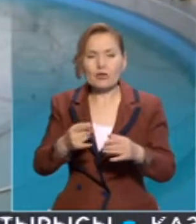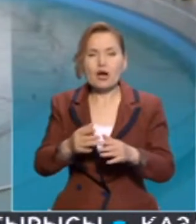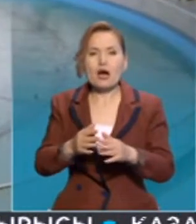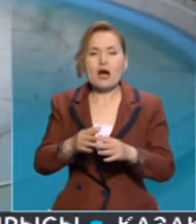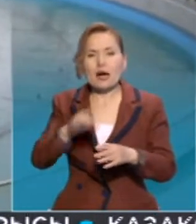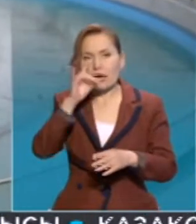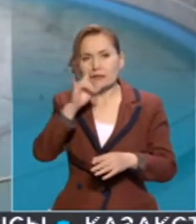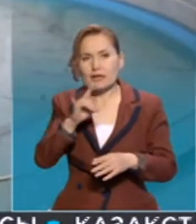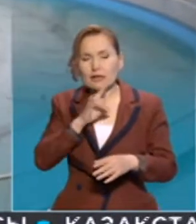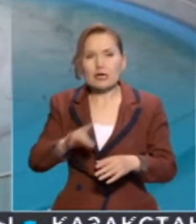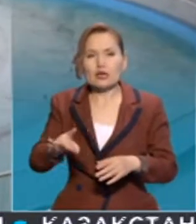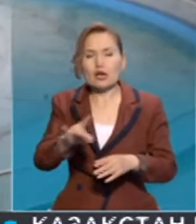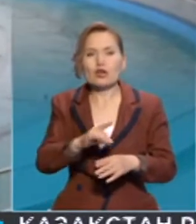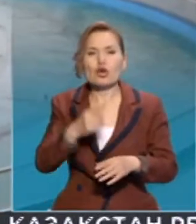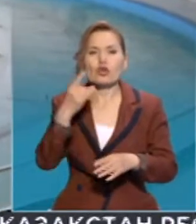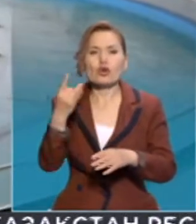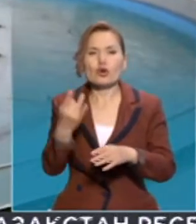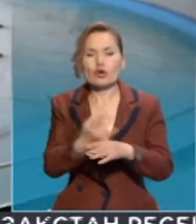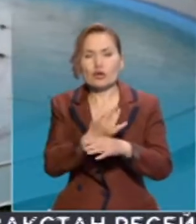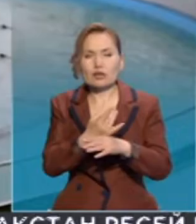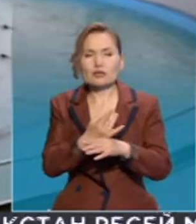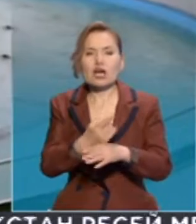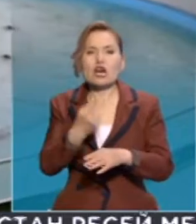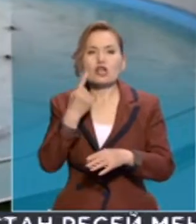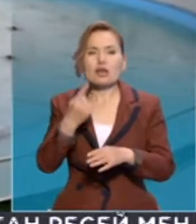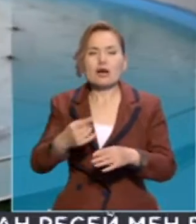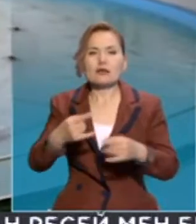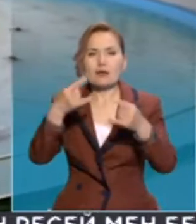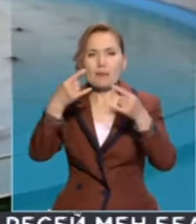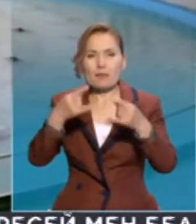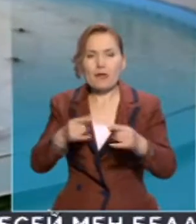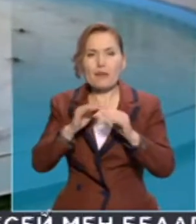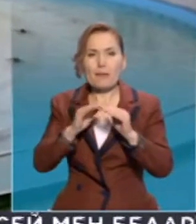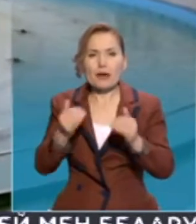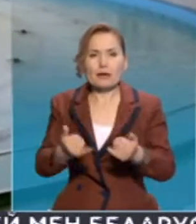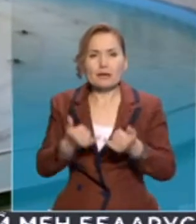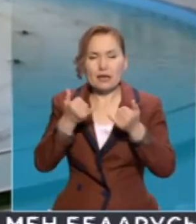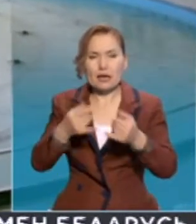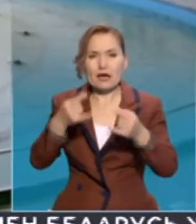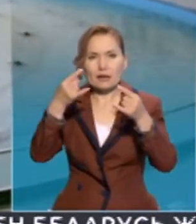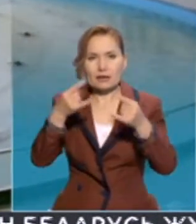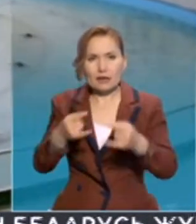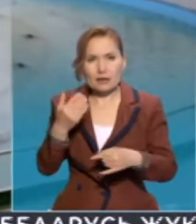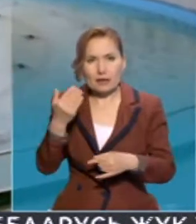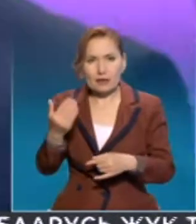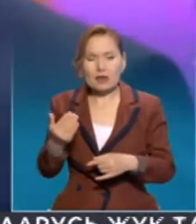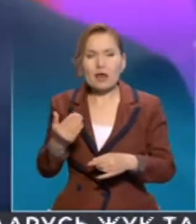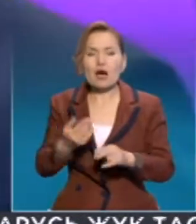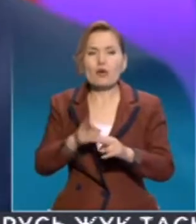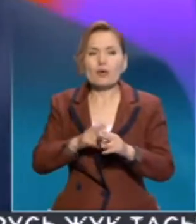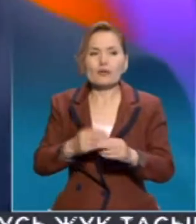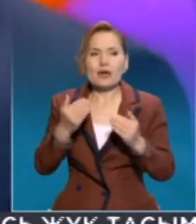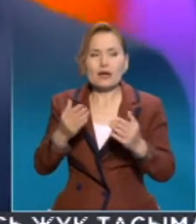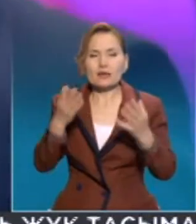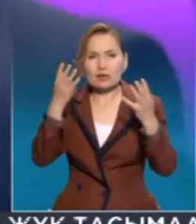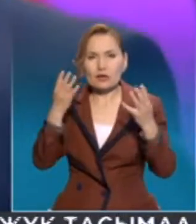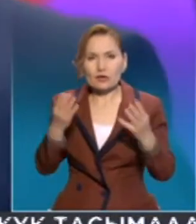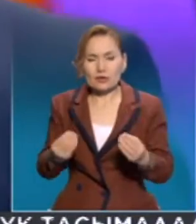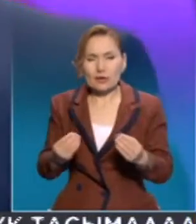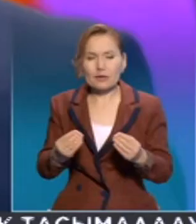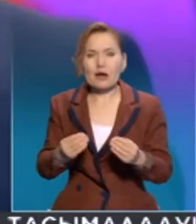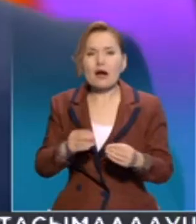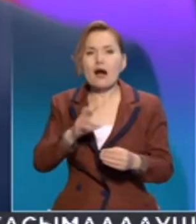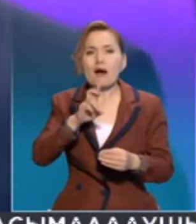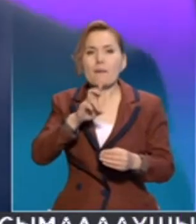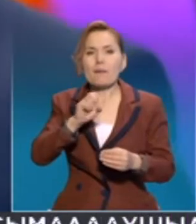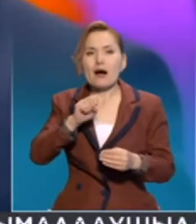еліміздегі тұңғыш және жалғыз балаларға арналған телеарна. Қазіргі кезде